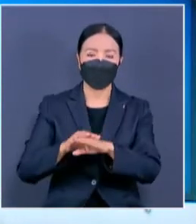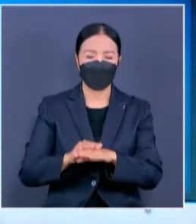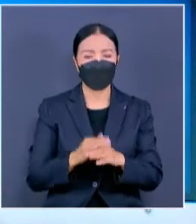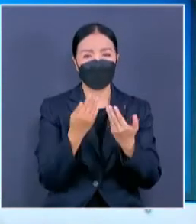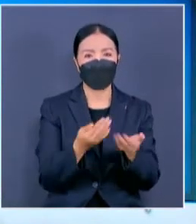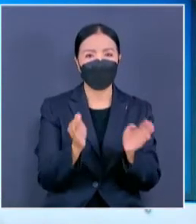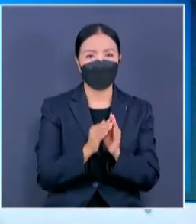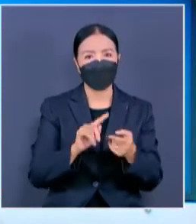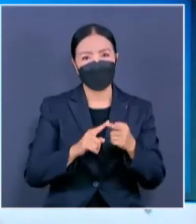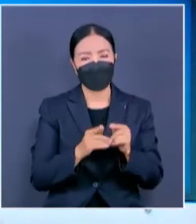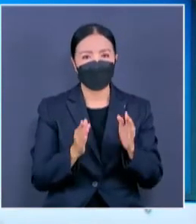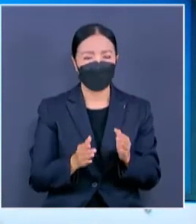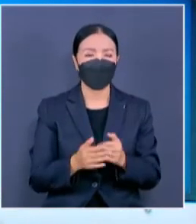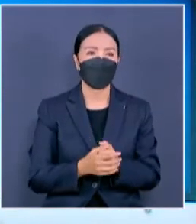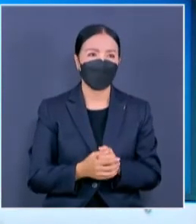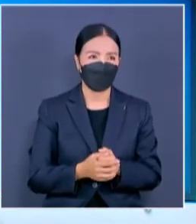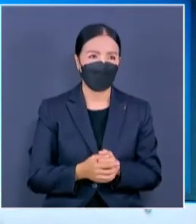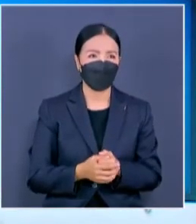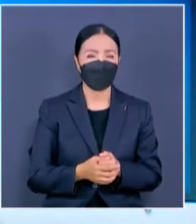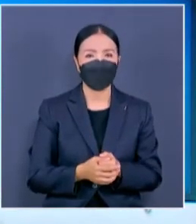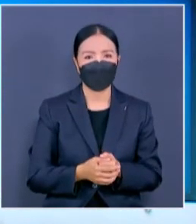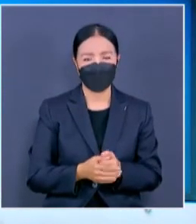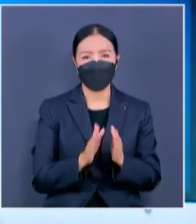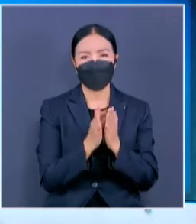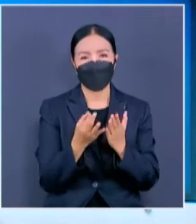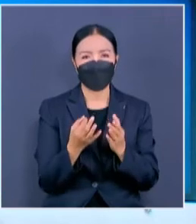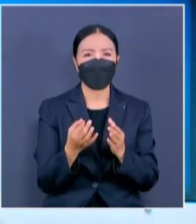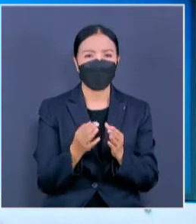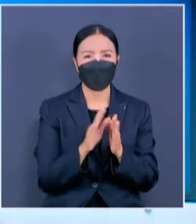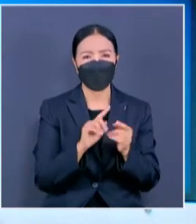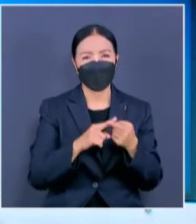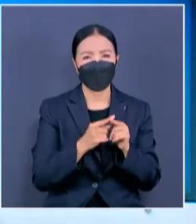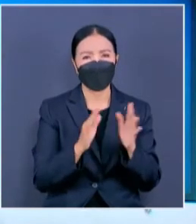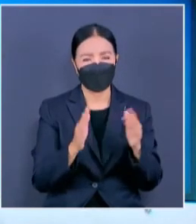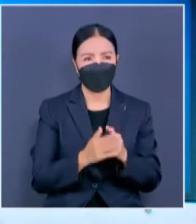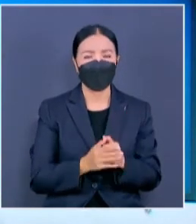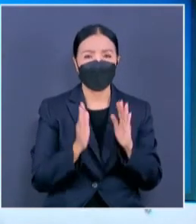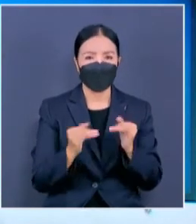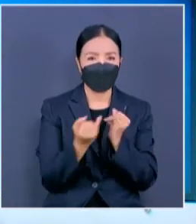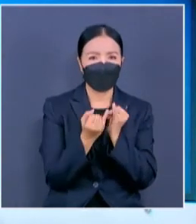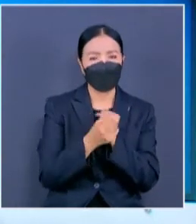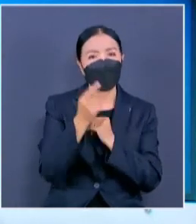แต่แน่นอนแหละมันเตือนไม่หมดหรอกเพราะเพื่อนเฟรนด์ใน Facebook มันเยอะกว่าแต่อย่างน้อยก็คนใกล้ชิดก็ได้รู้กันนะครับ